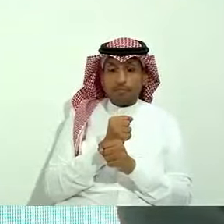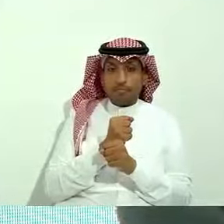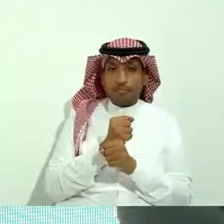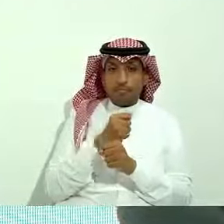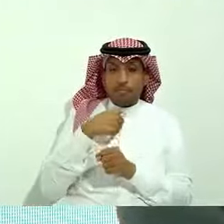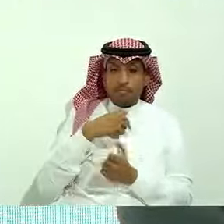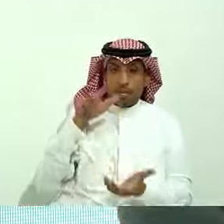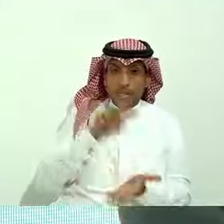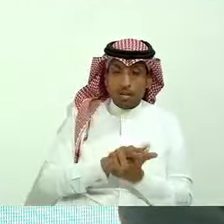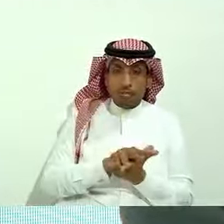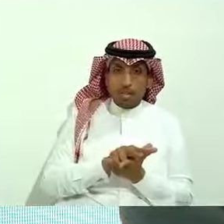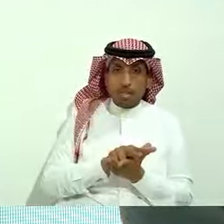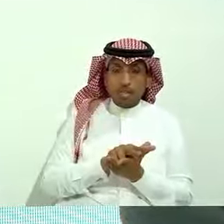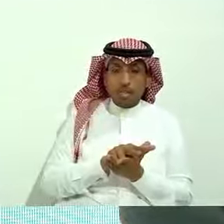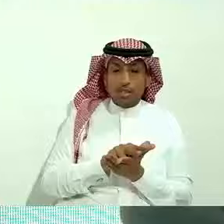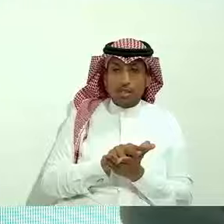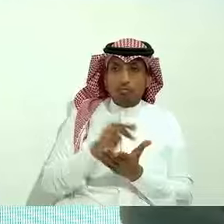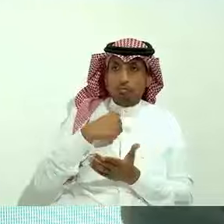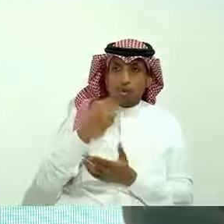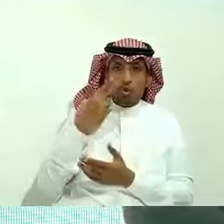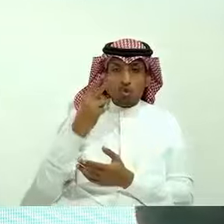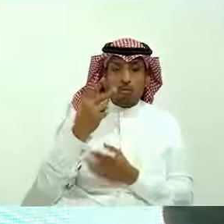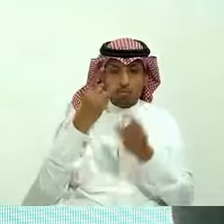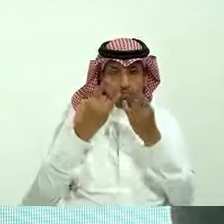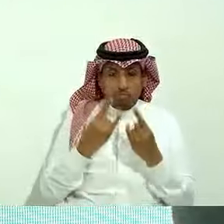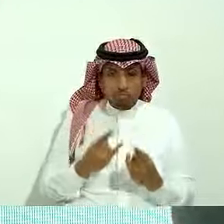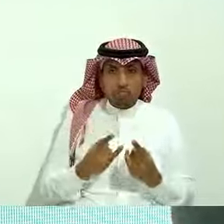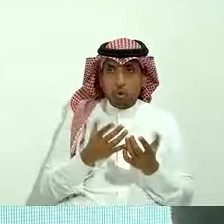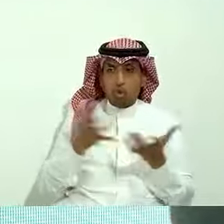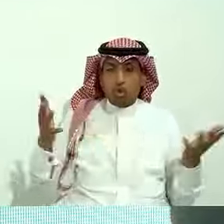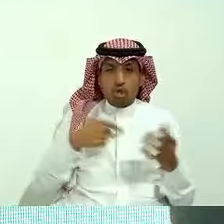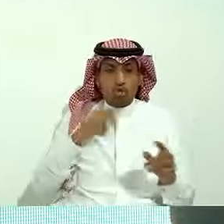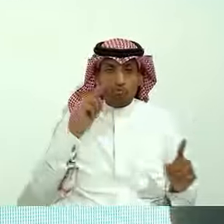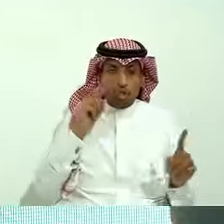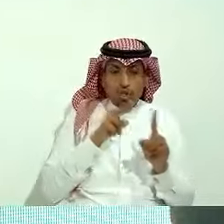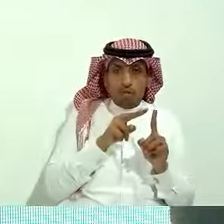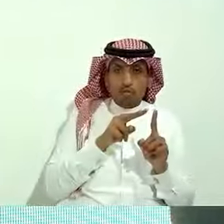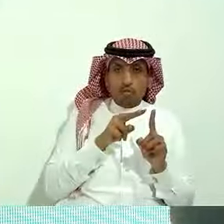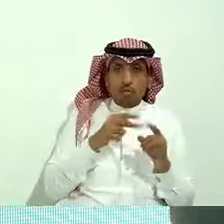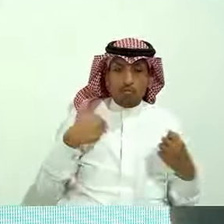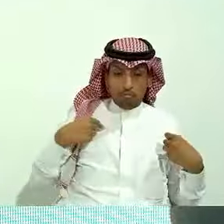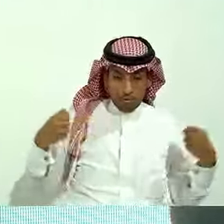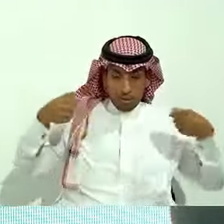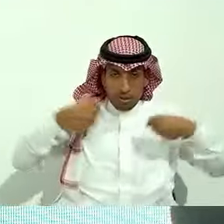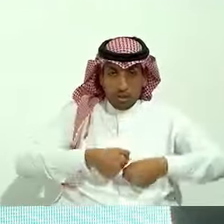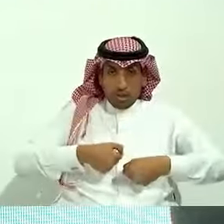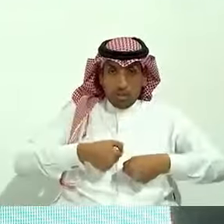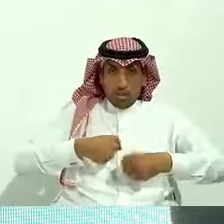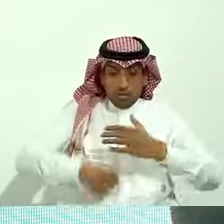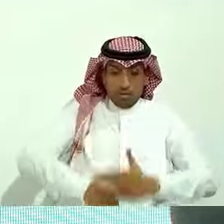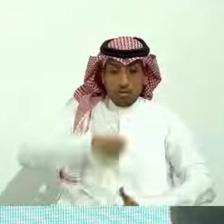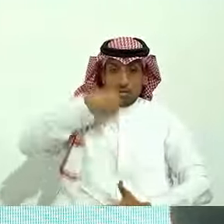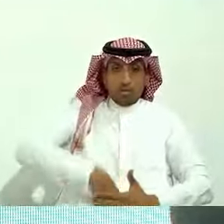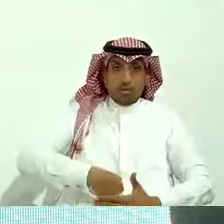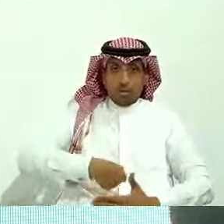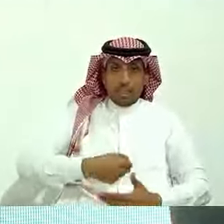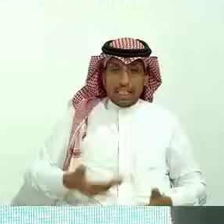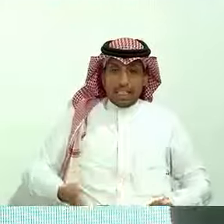عملت منها منتج طلع جدا جميل ولقى إقبال كبير. جاكيتات، جاكيت